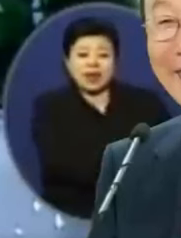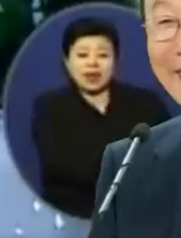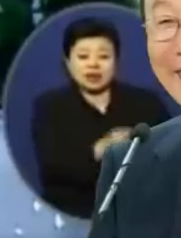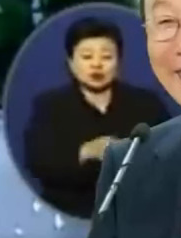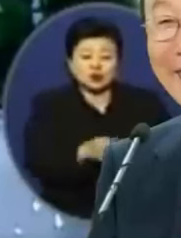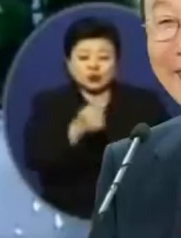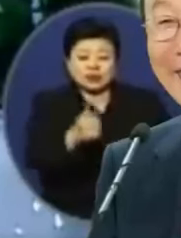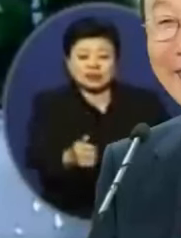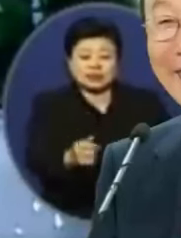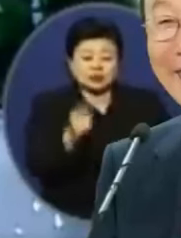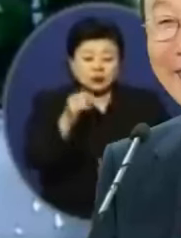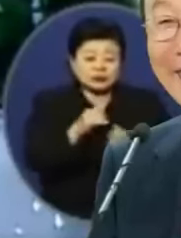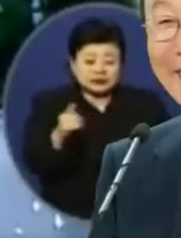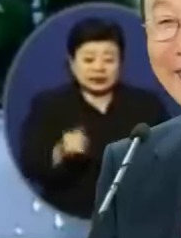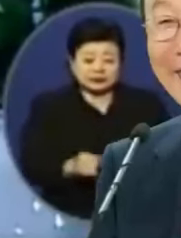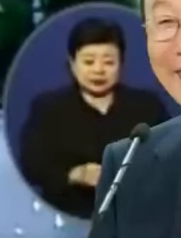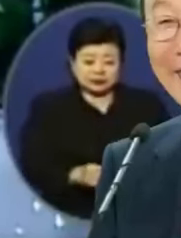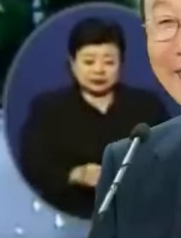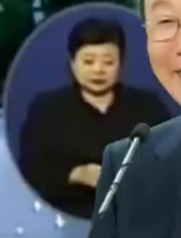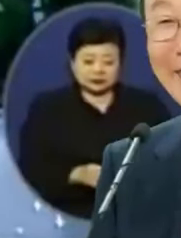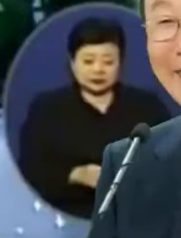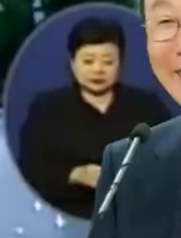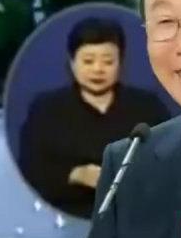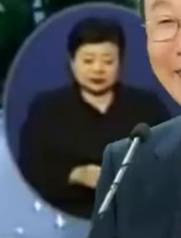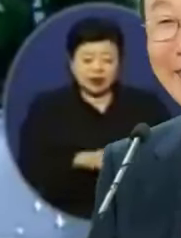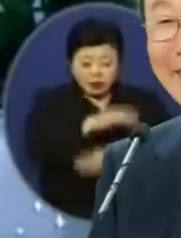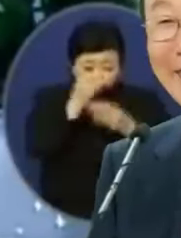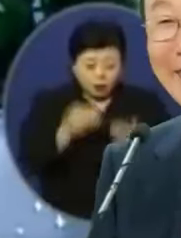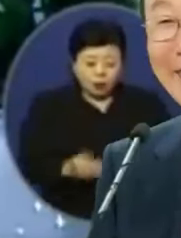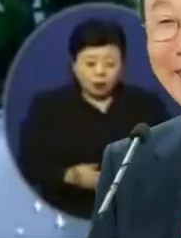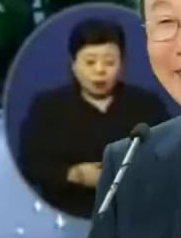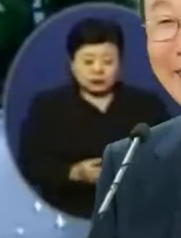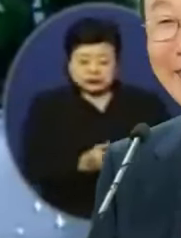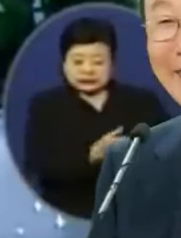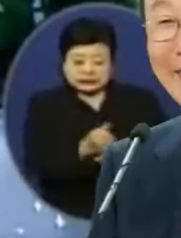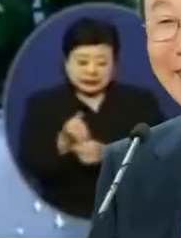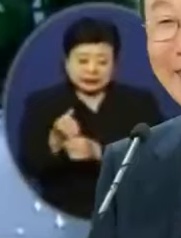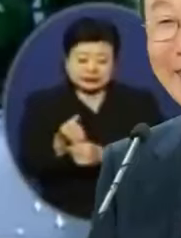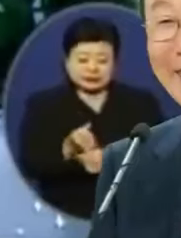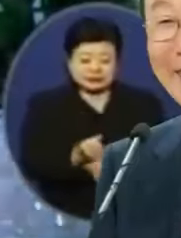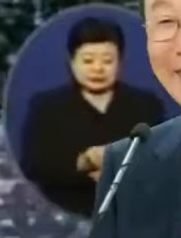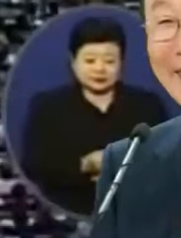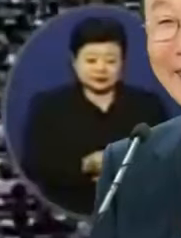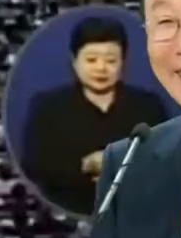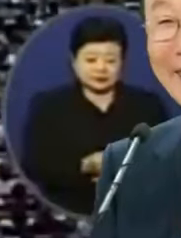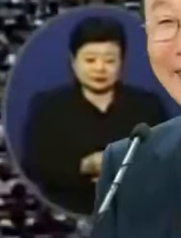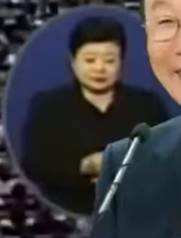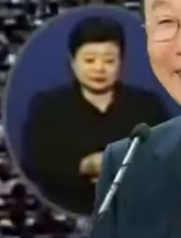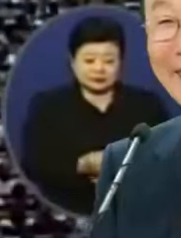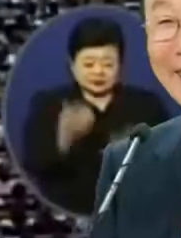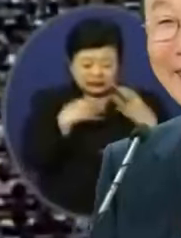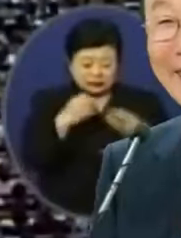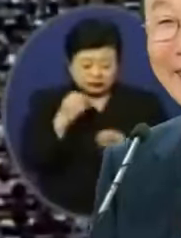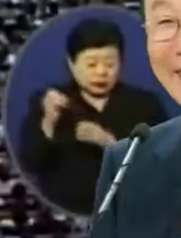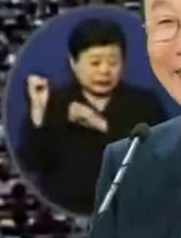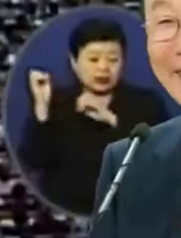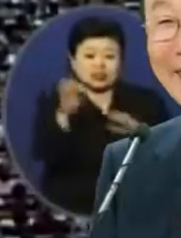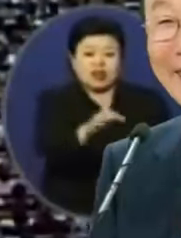총리들과 높은 사람들을 모두 다 끄집어내어서 이 사자굴 속에 던져라.